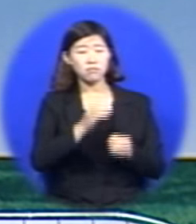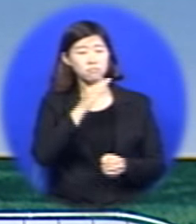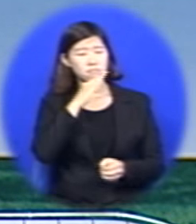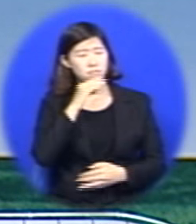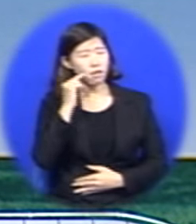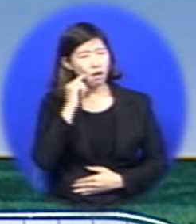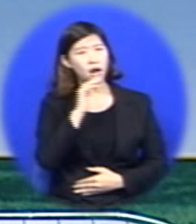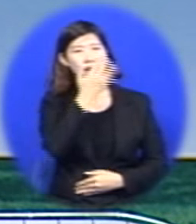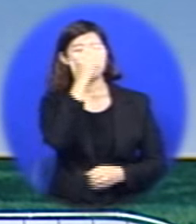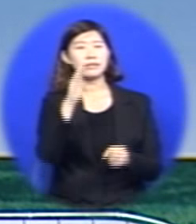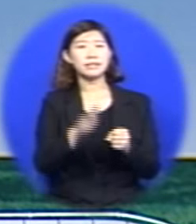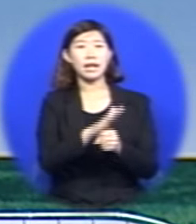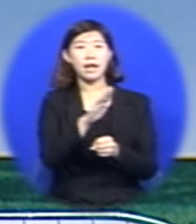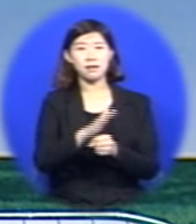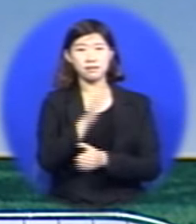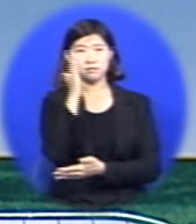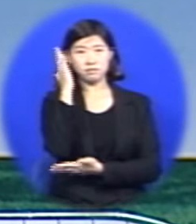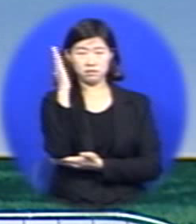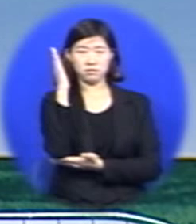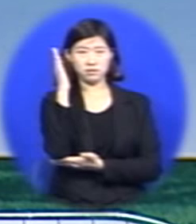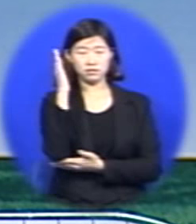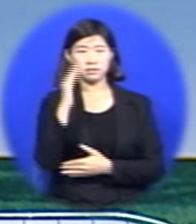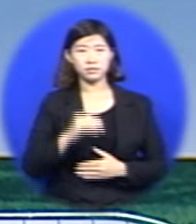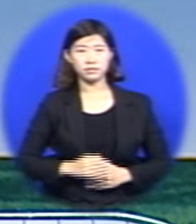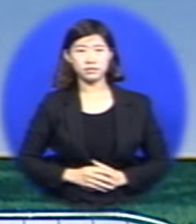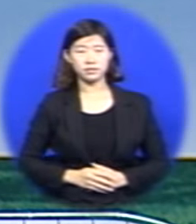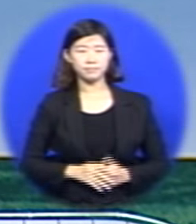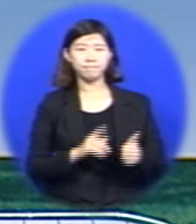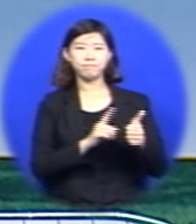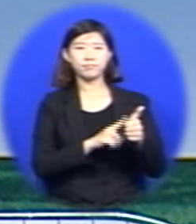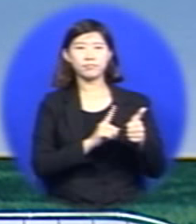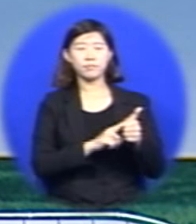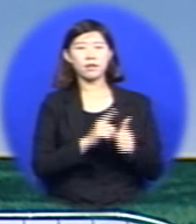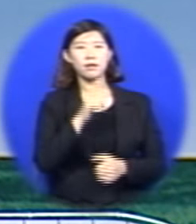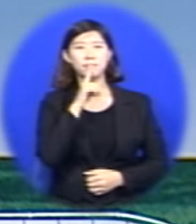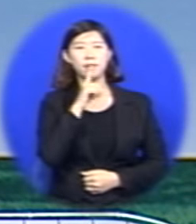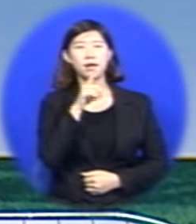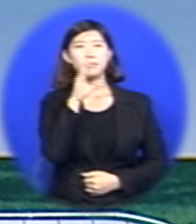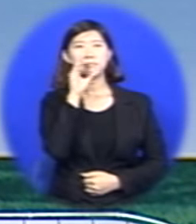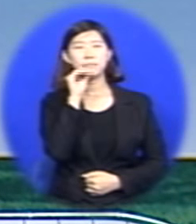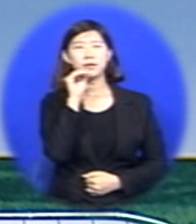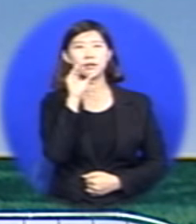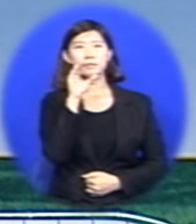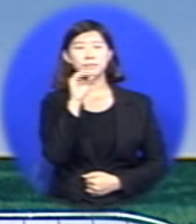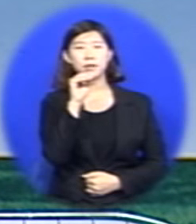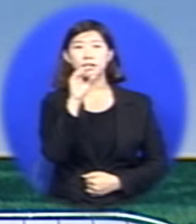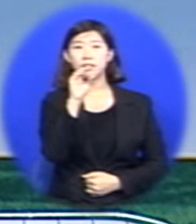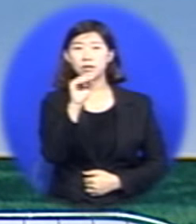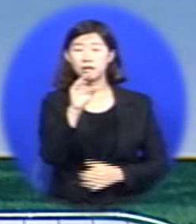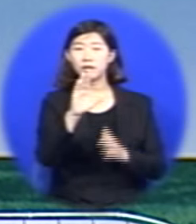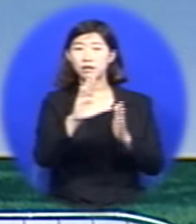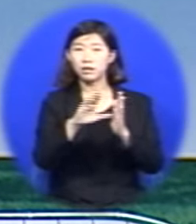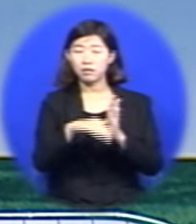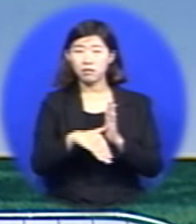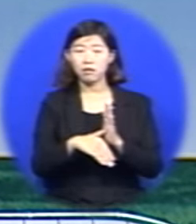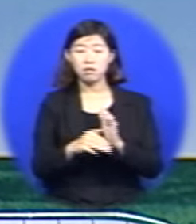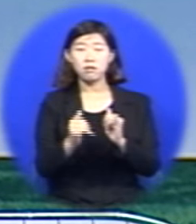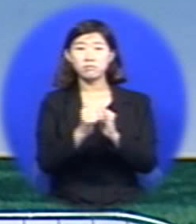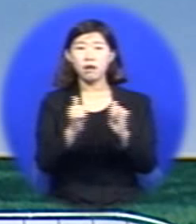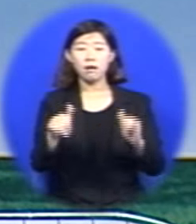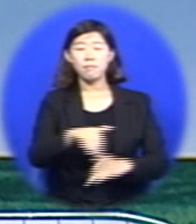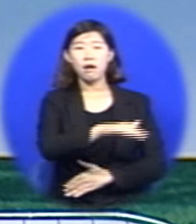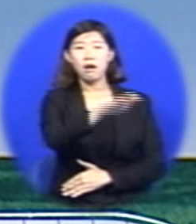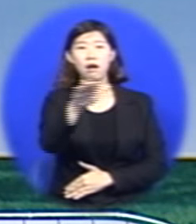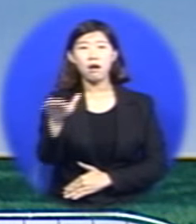이야기가 이 소포클레스가 이렇게 낭독할 때 많은 사람들이 너무나 감동을